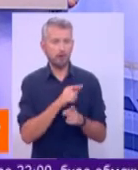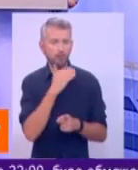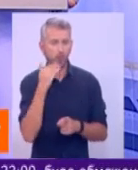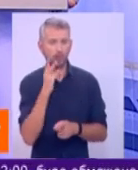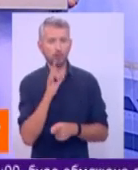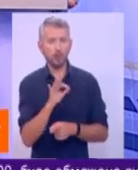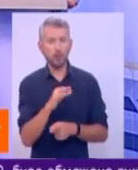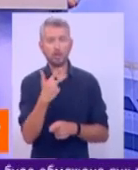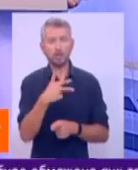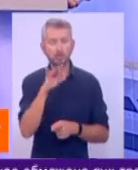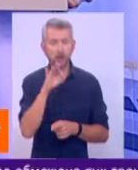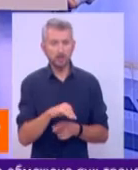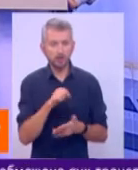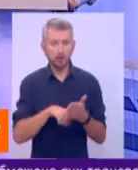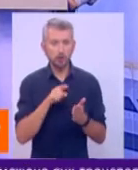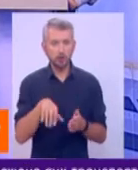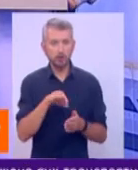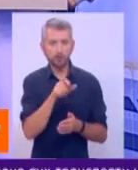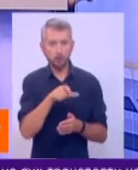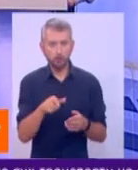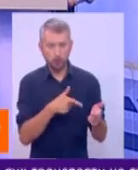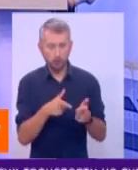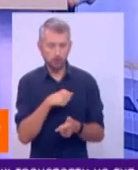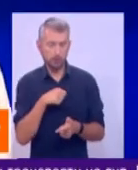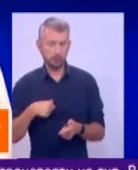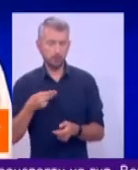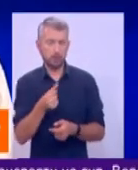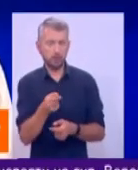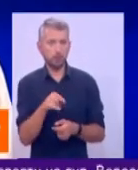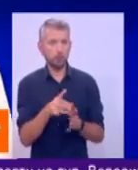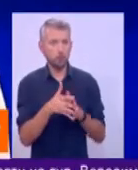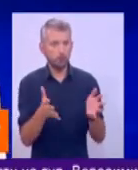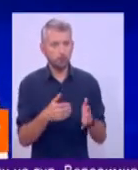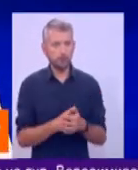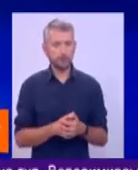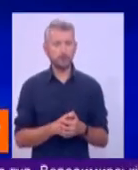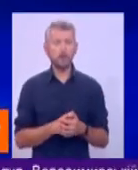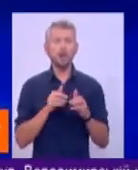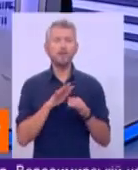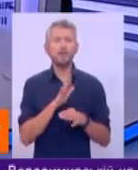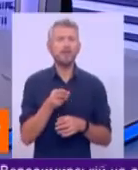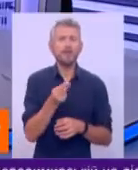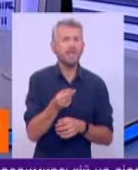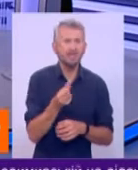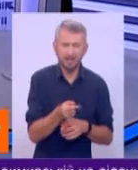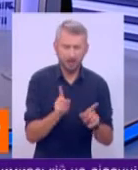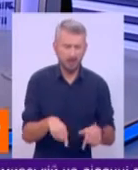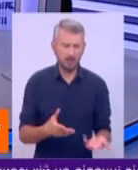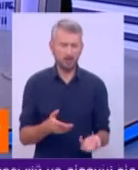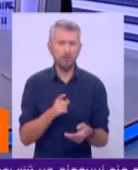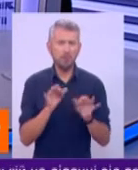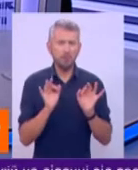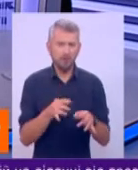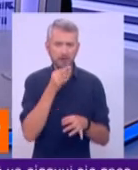но... 30% от этого всего люди точно готовы сами финансировать, а то и больше. Угу. Дело не в финансировании даже. Вы